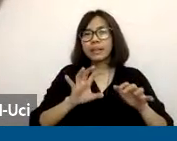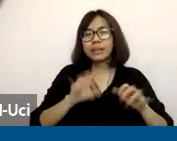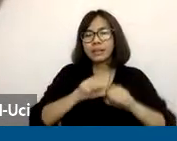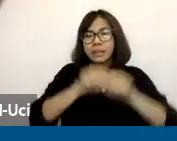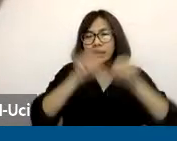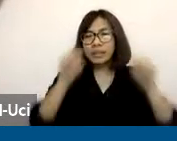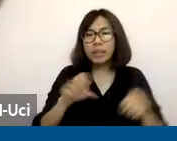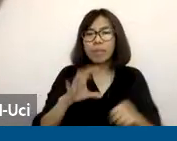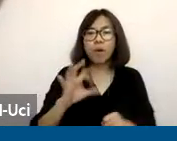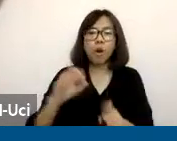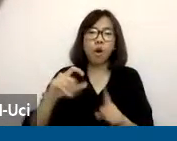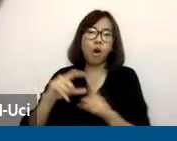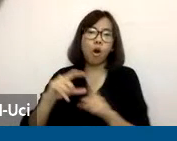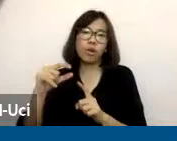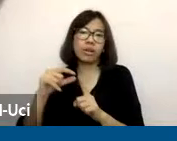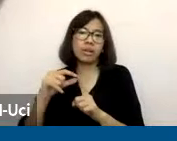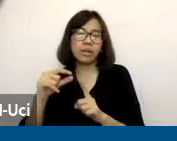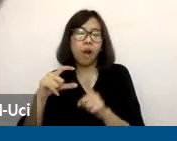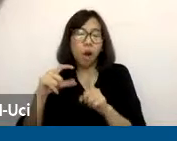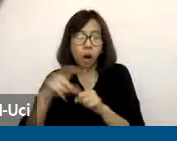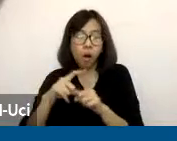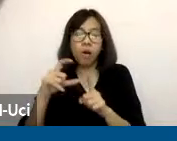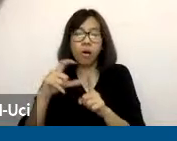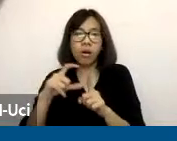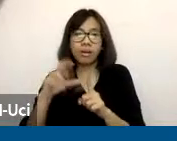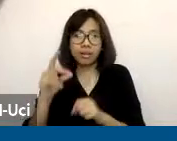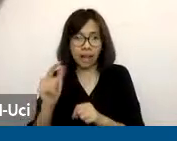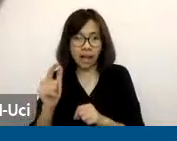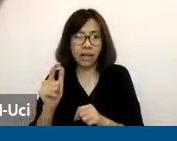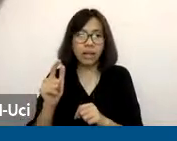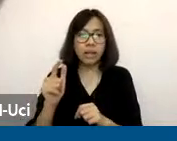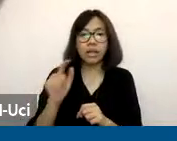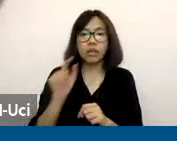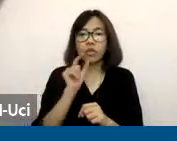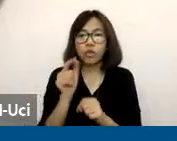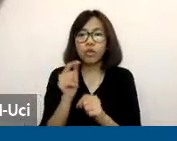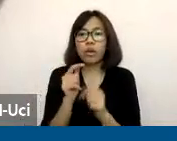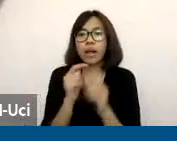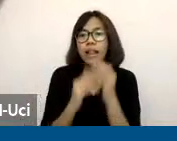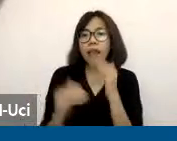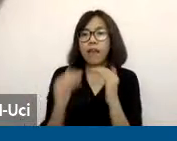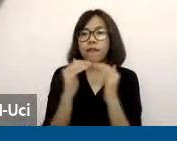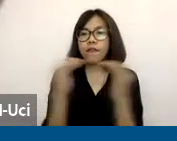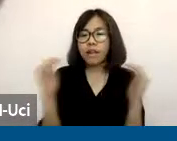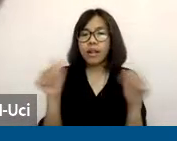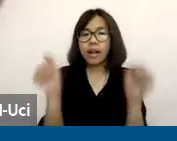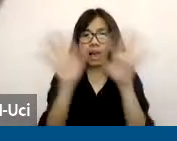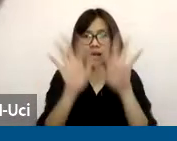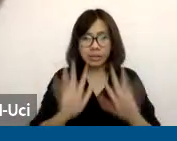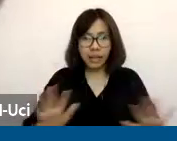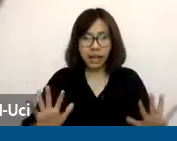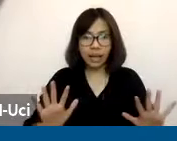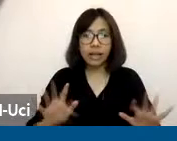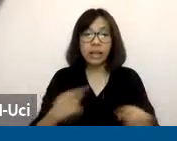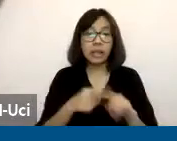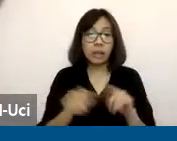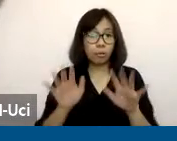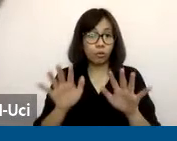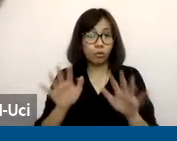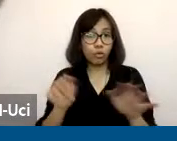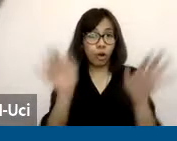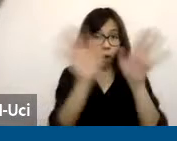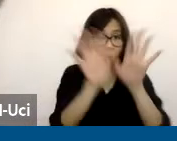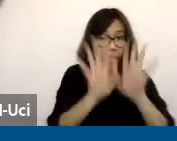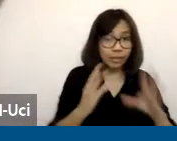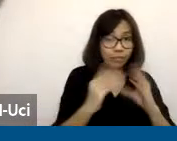penyelesaian sengketa secara online di level ASEAN Tapi sebelum kita masuk ke level ASEAN tentu